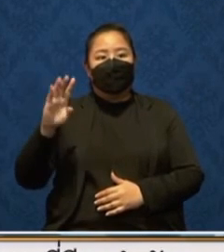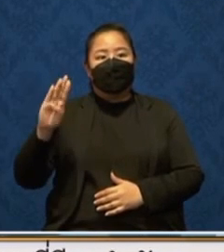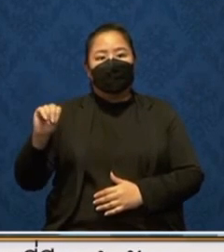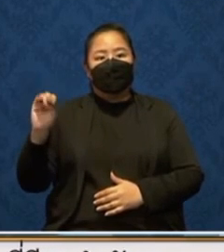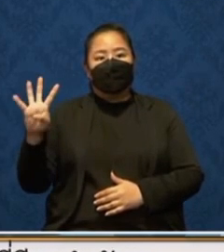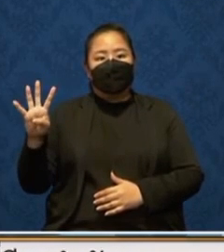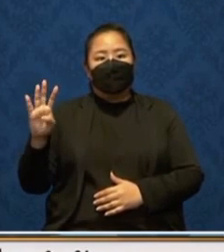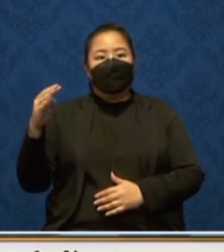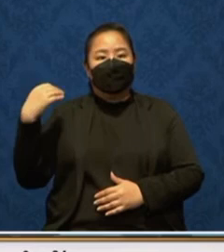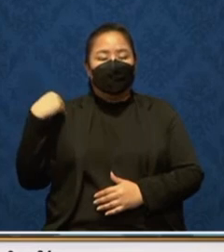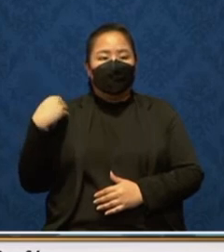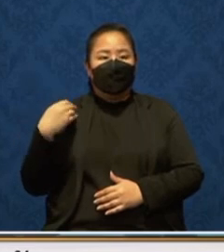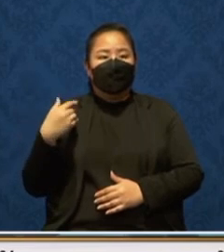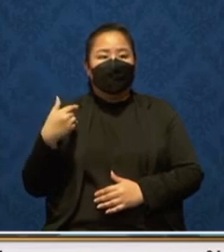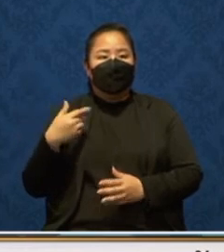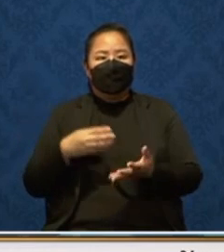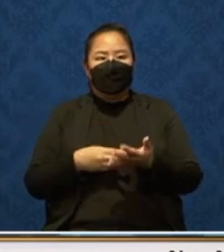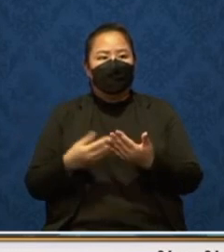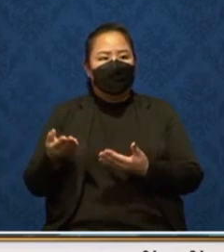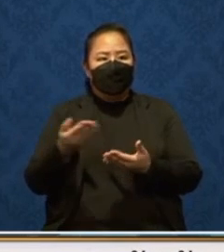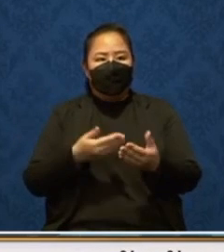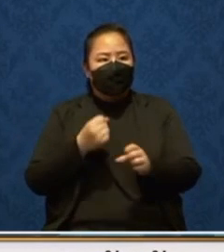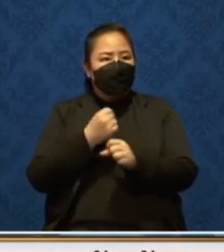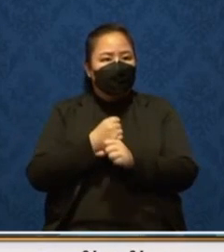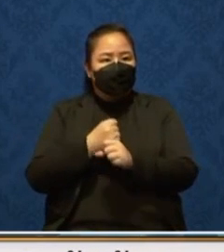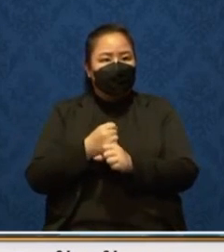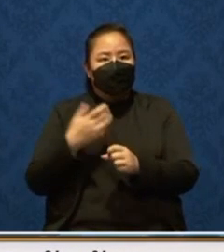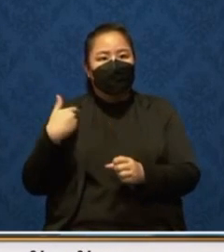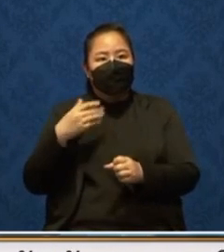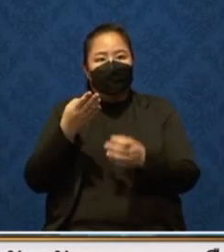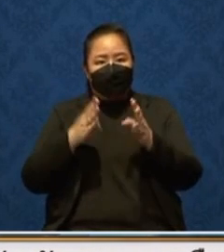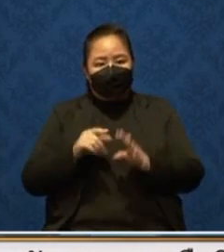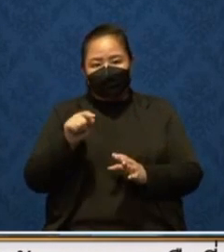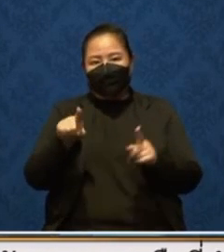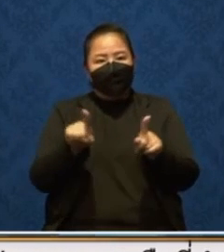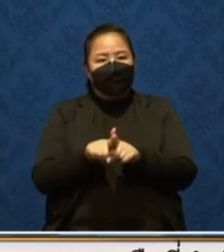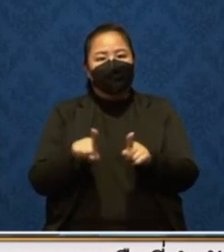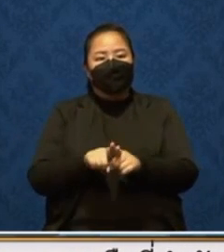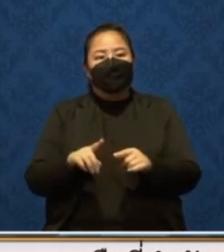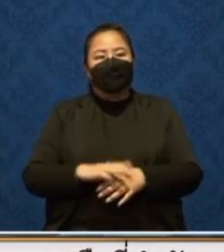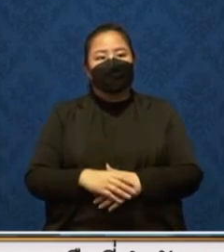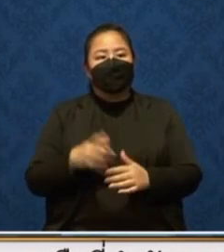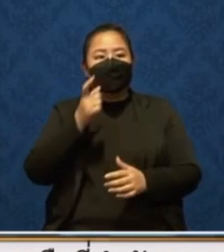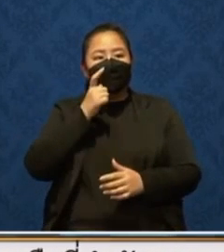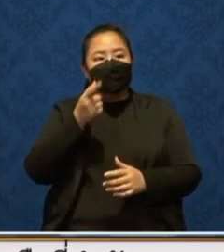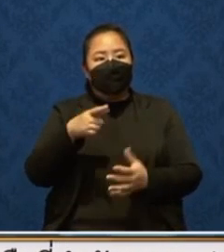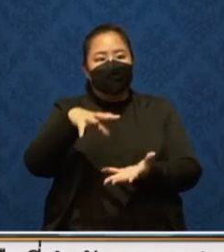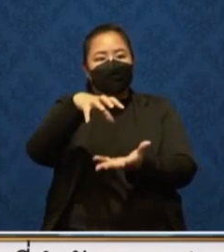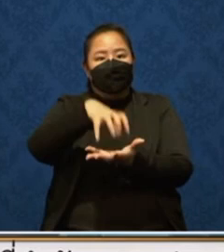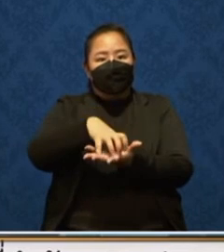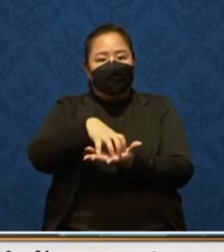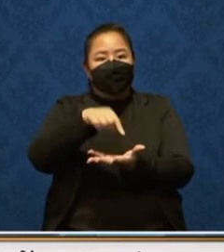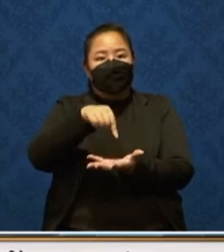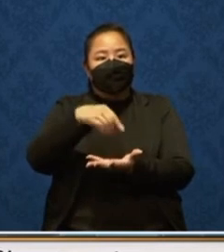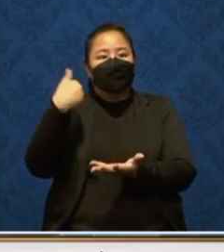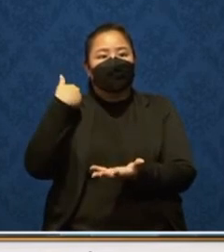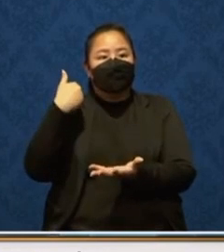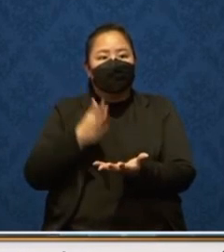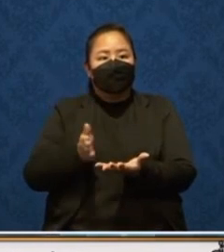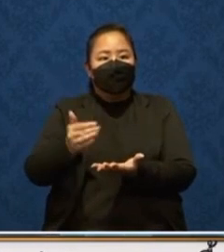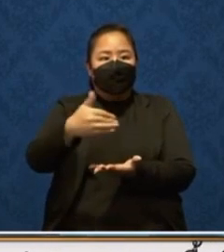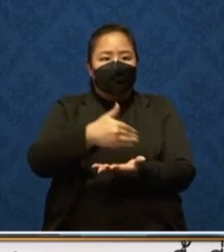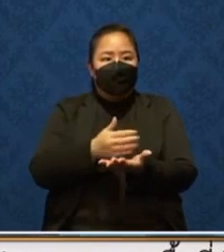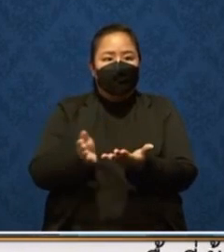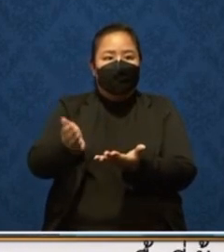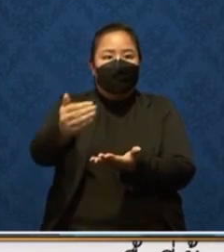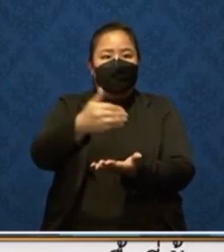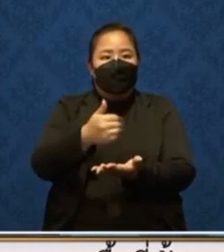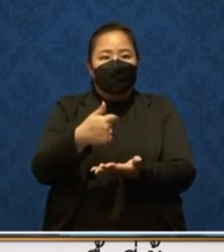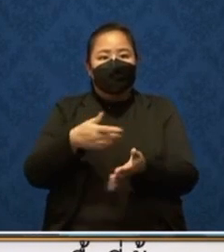บ